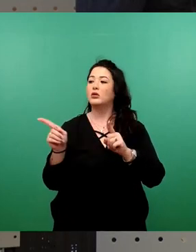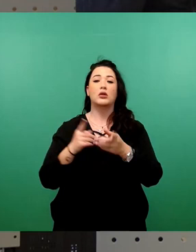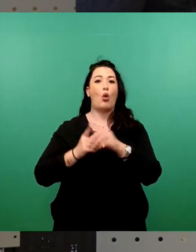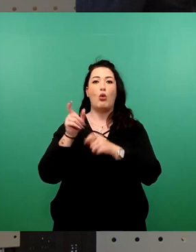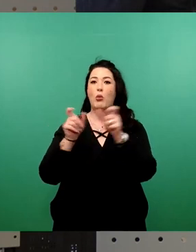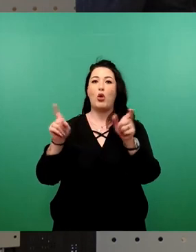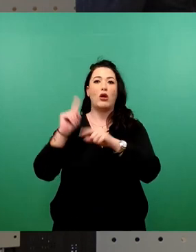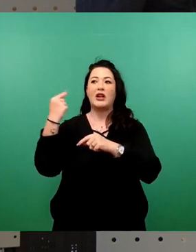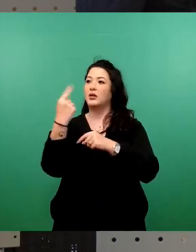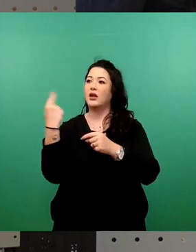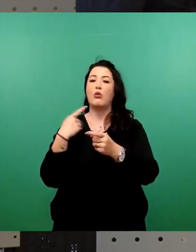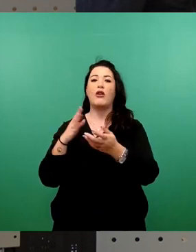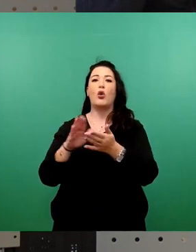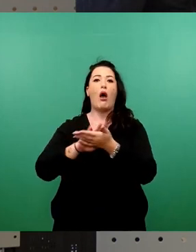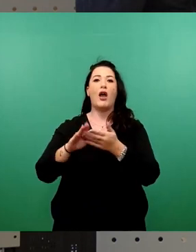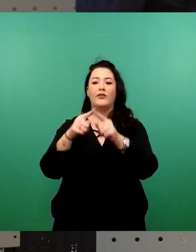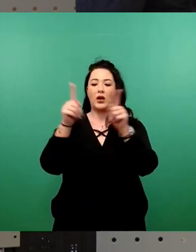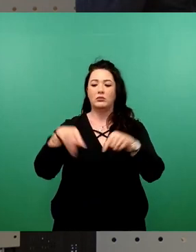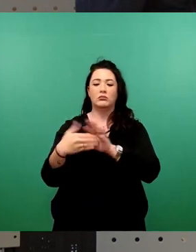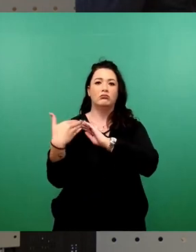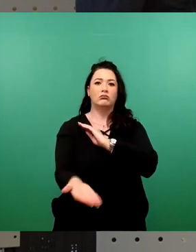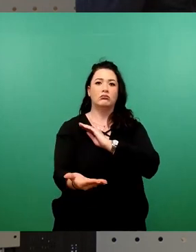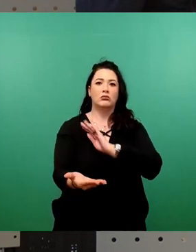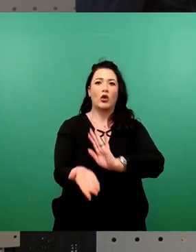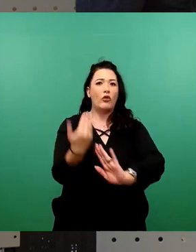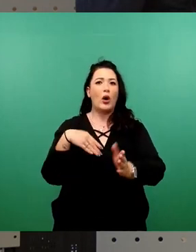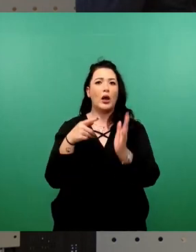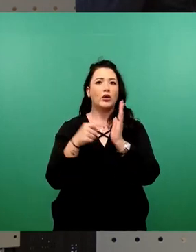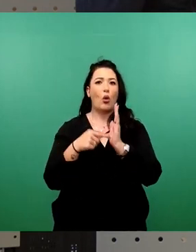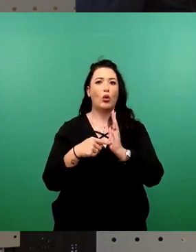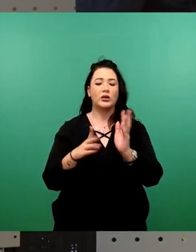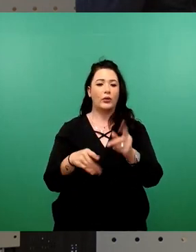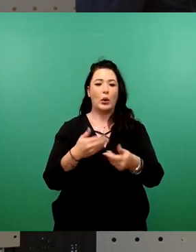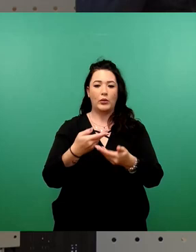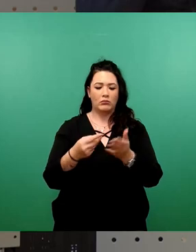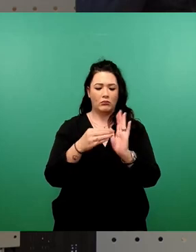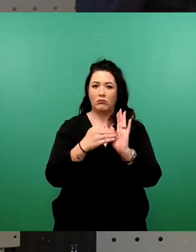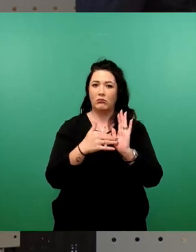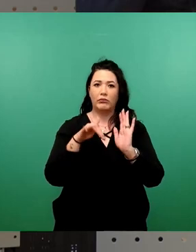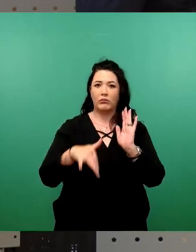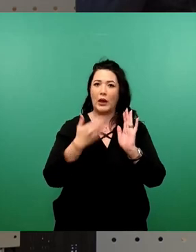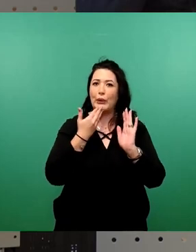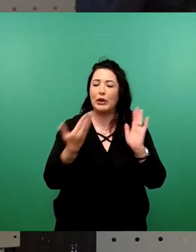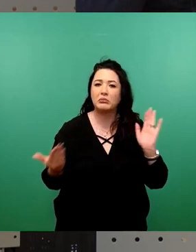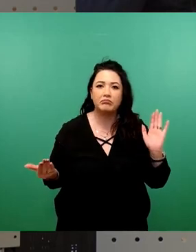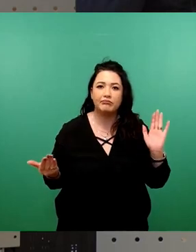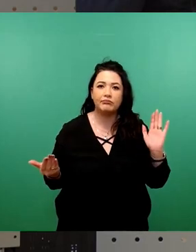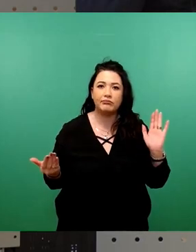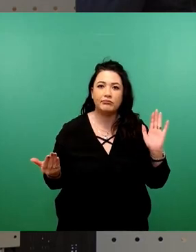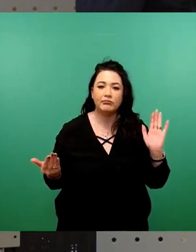irgendwas hin, was noch nicht einmal begründet ist. Weder die Originalvorlage ist inhaltlich begründet, noch der jetzt gerade eben hier